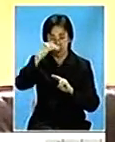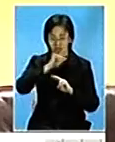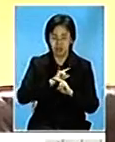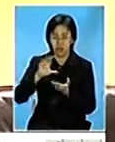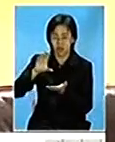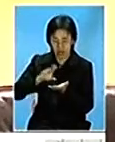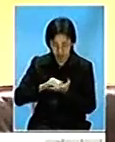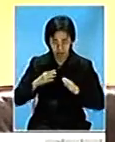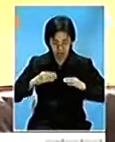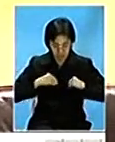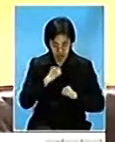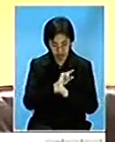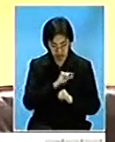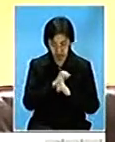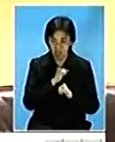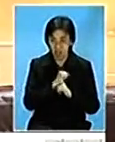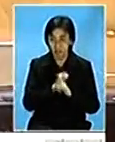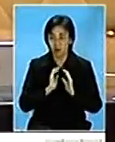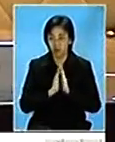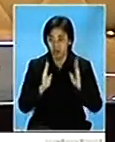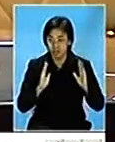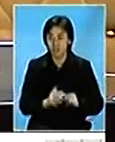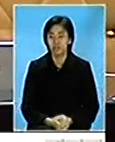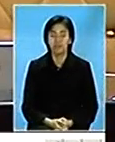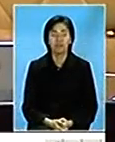ทธิภาพอย่างเต็มที่ครับขอบคุณครับ